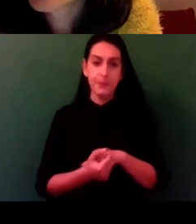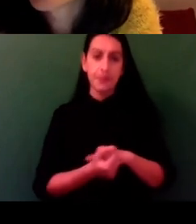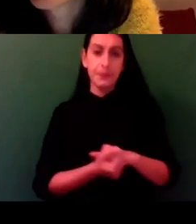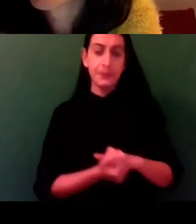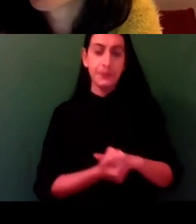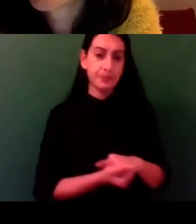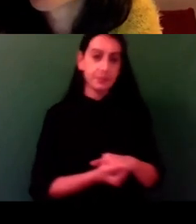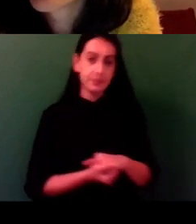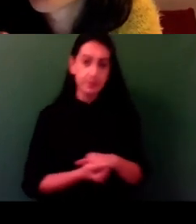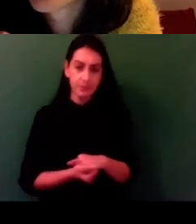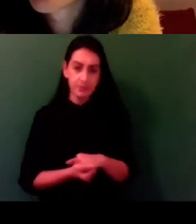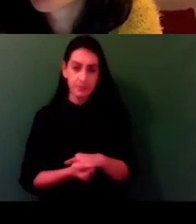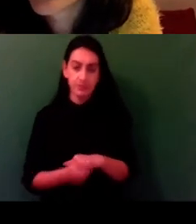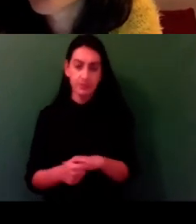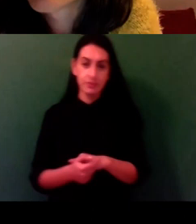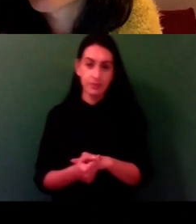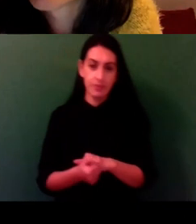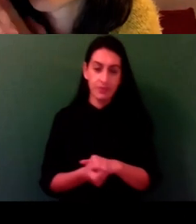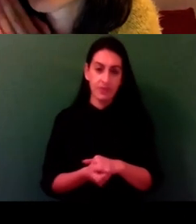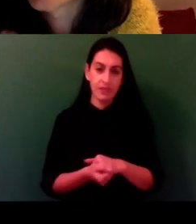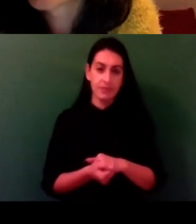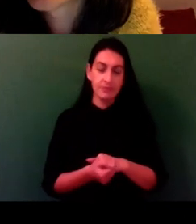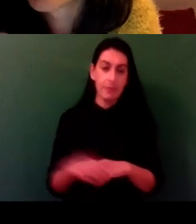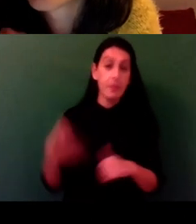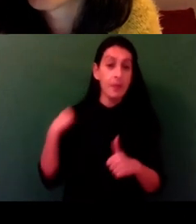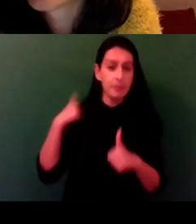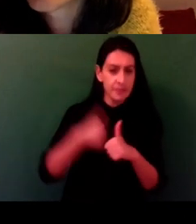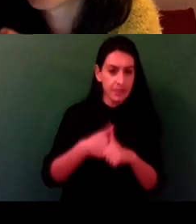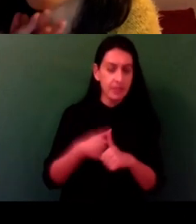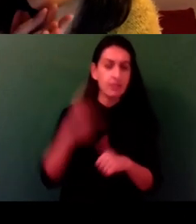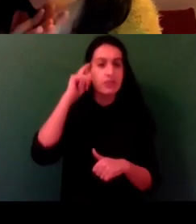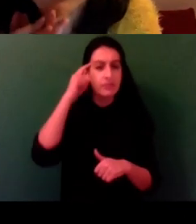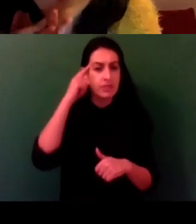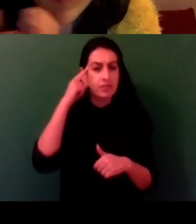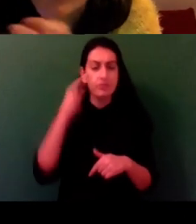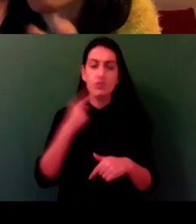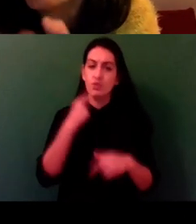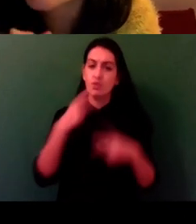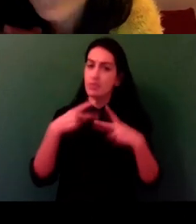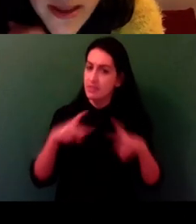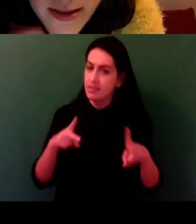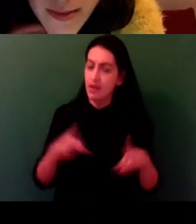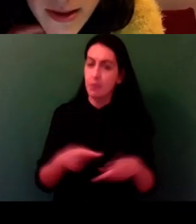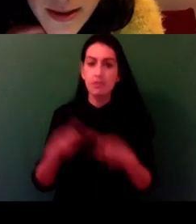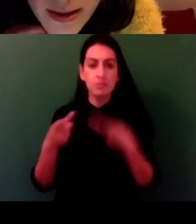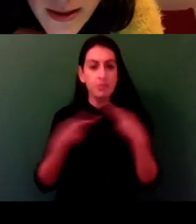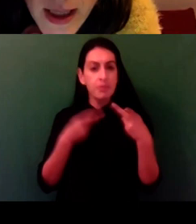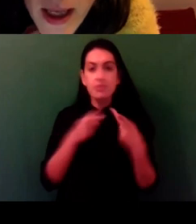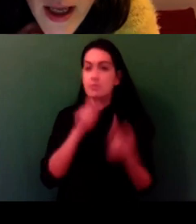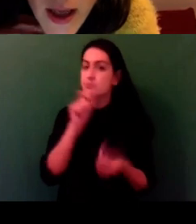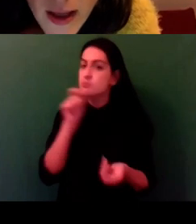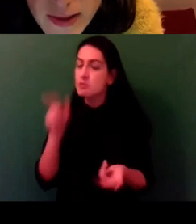Miro'ya katkılarınızı koyabilirsiniz. Chat kısmından yorum ve söz isteğinizi